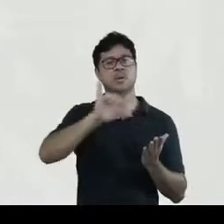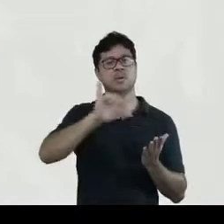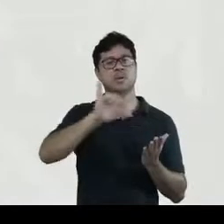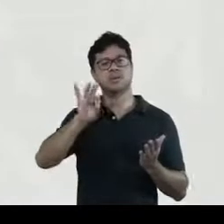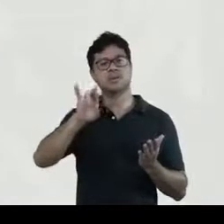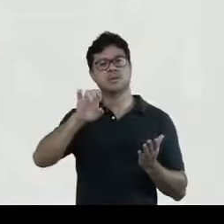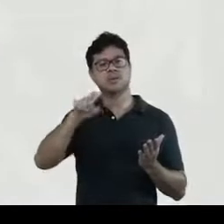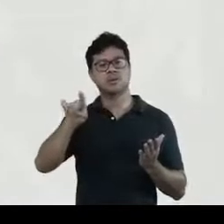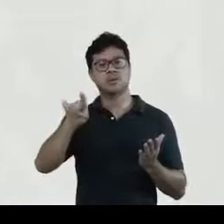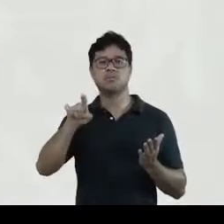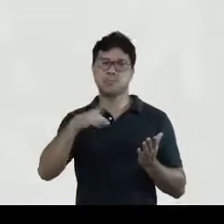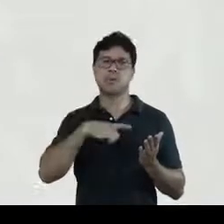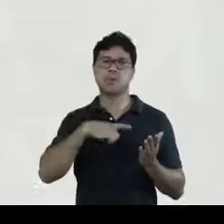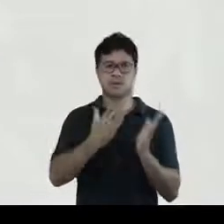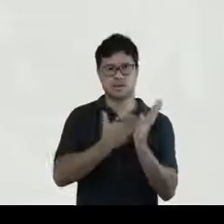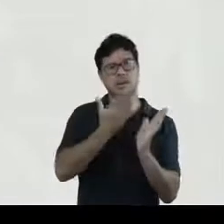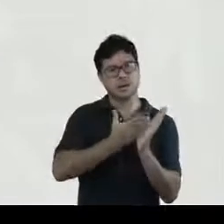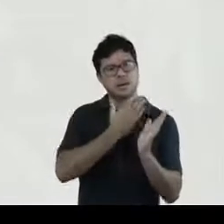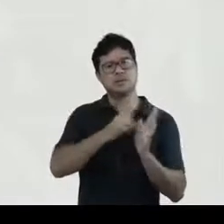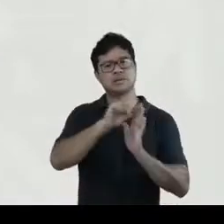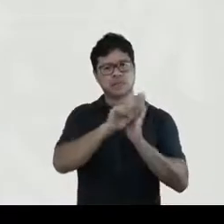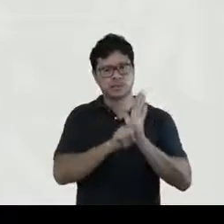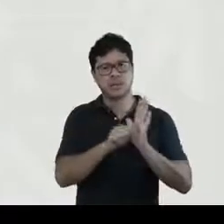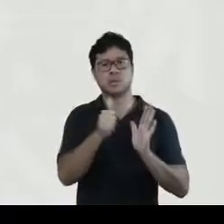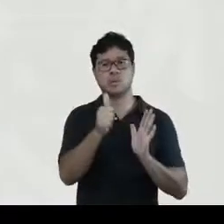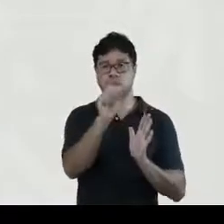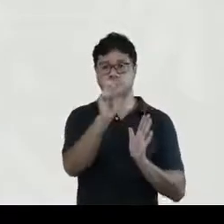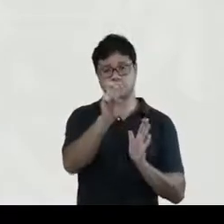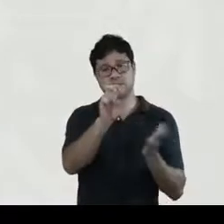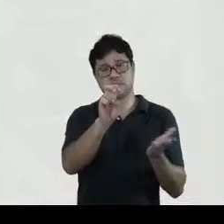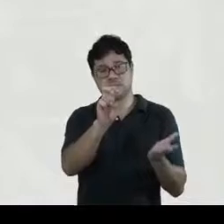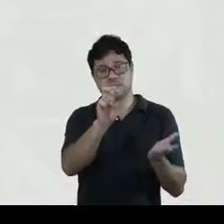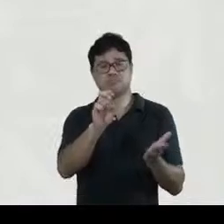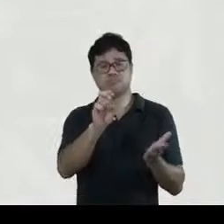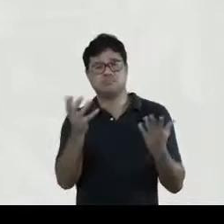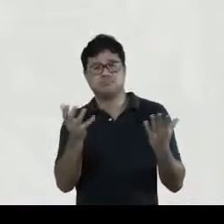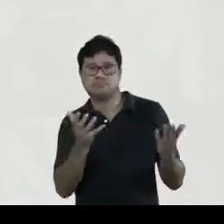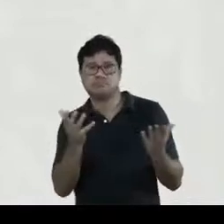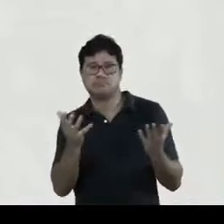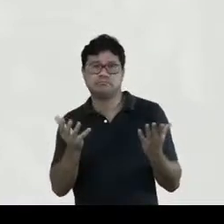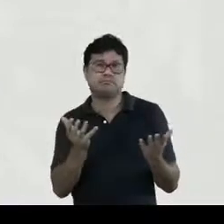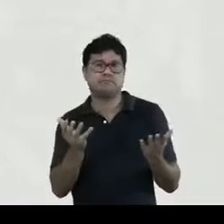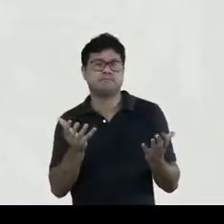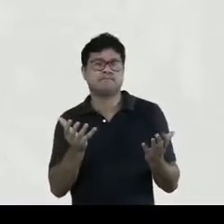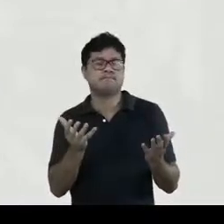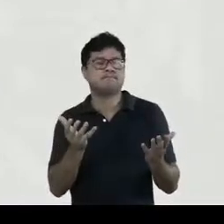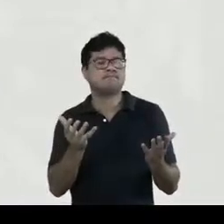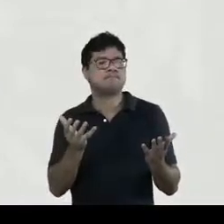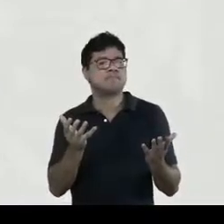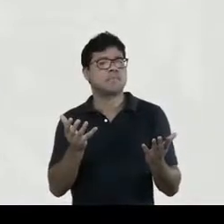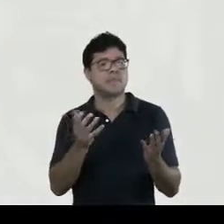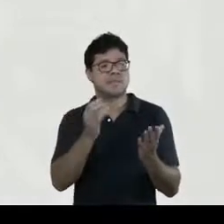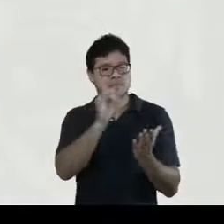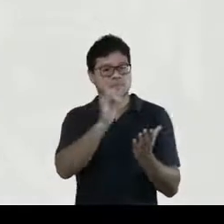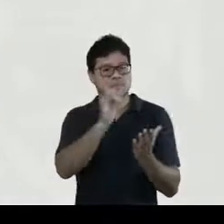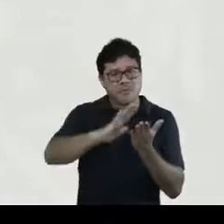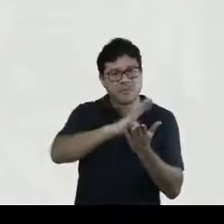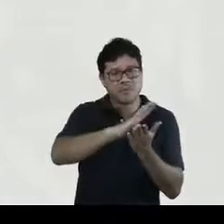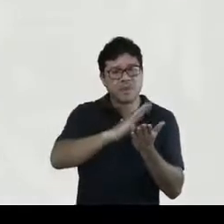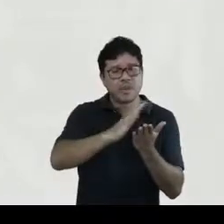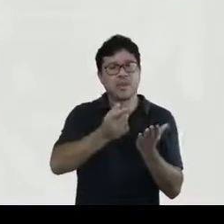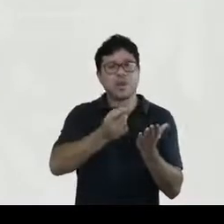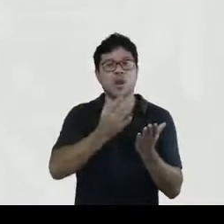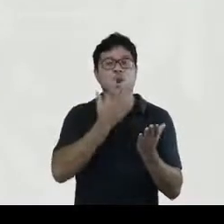Farbdruck gibt es auch schon relativ früh also nicht unbedingt direkt für Abbildungen aber schon der